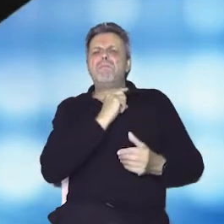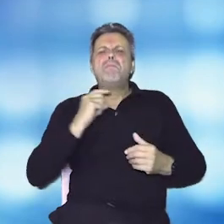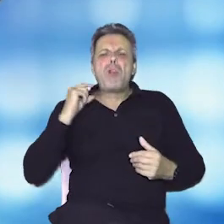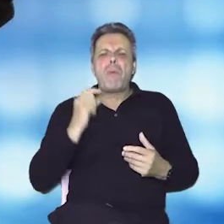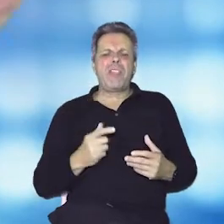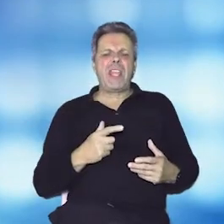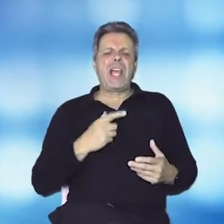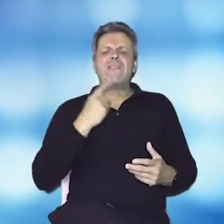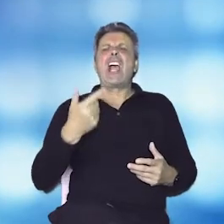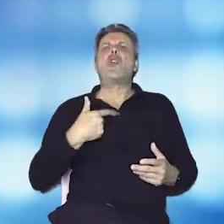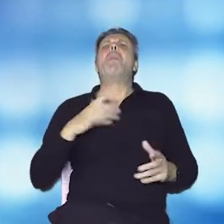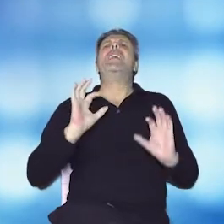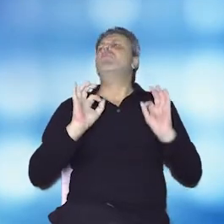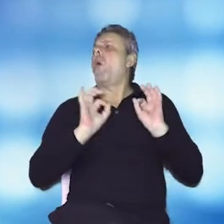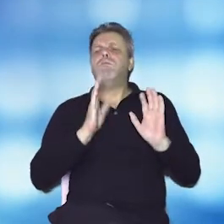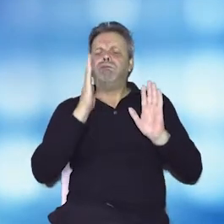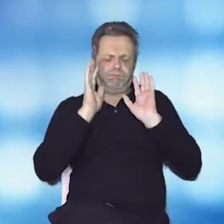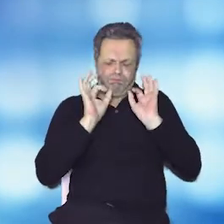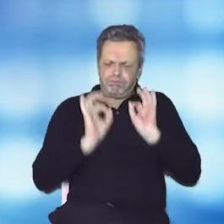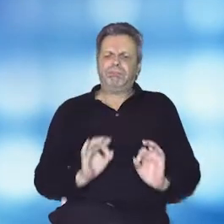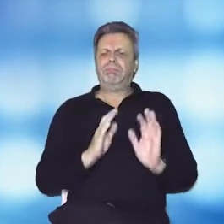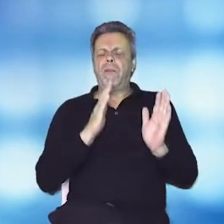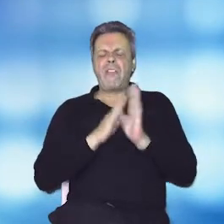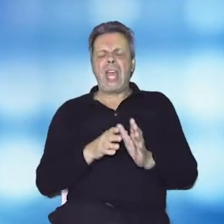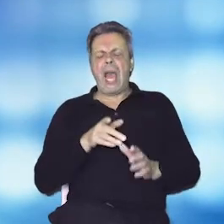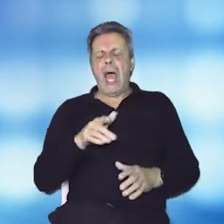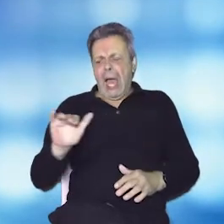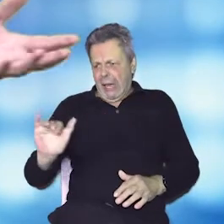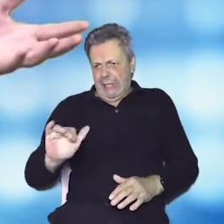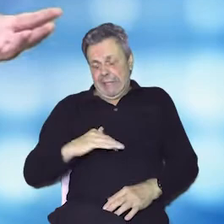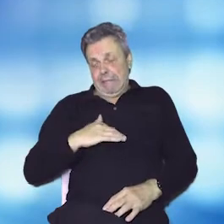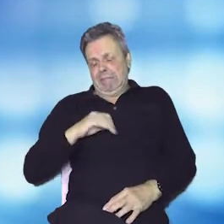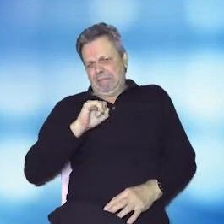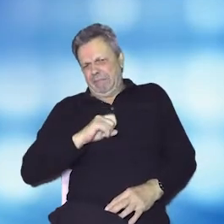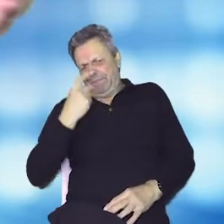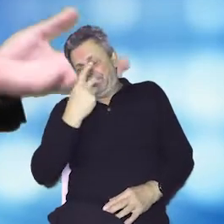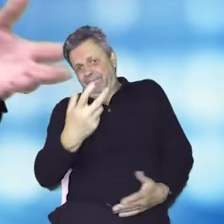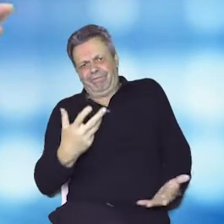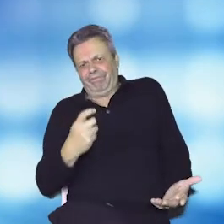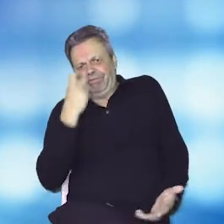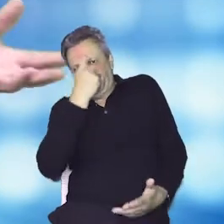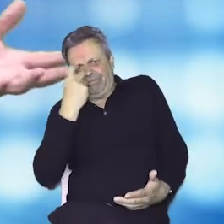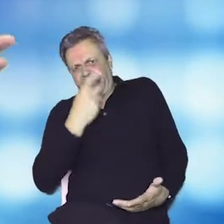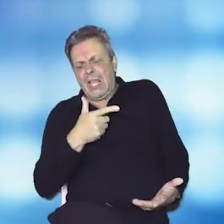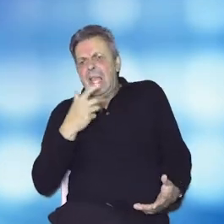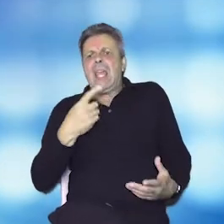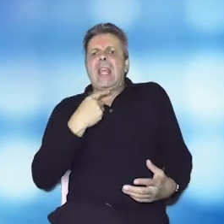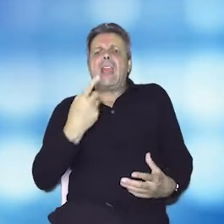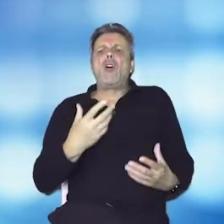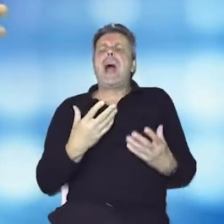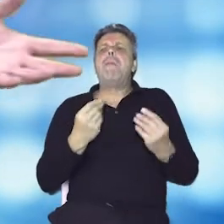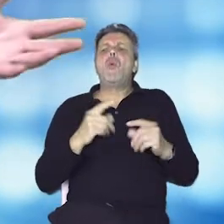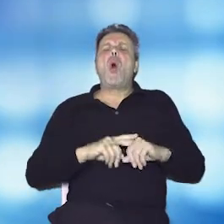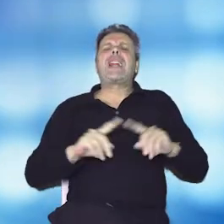tvrdili mi smo ispravni. To ga je mučilo jer je primijetio da mnogi zapravo različito tumače